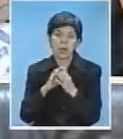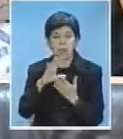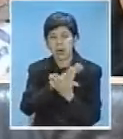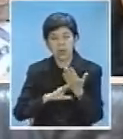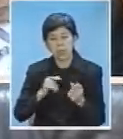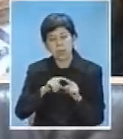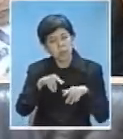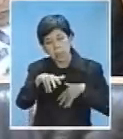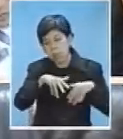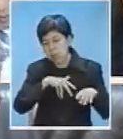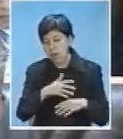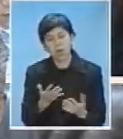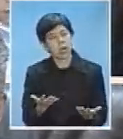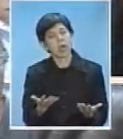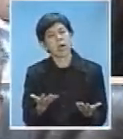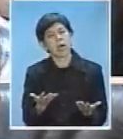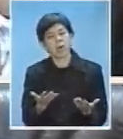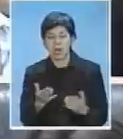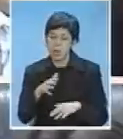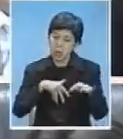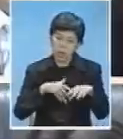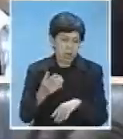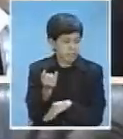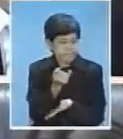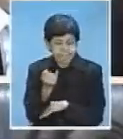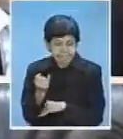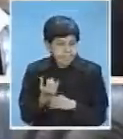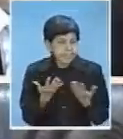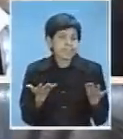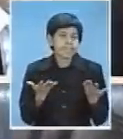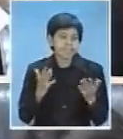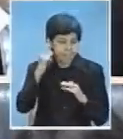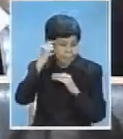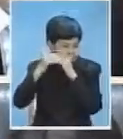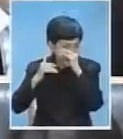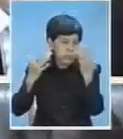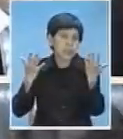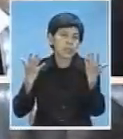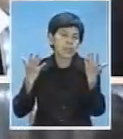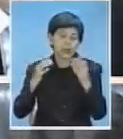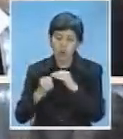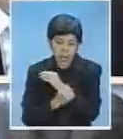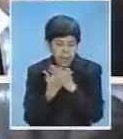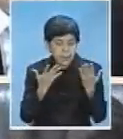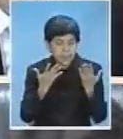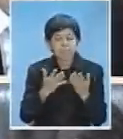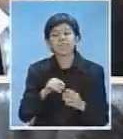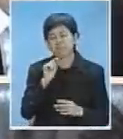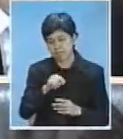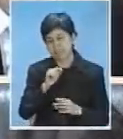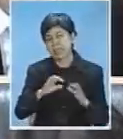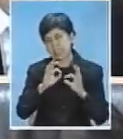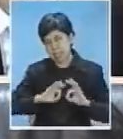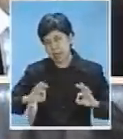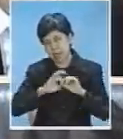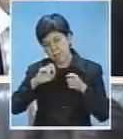วยสังคมพิการสิ่งเหล่านี้การศึกษาจะเป็นกลไกสำคัญใน